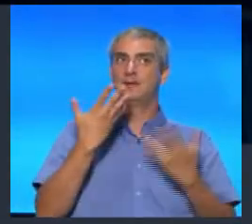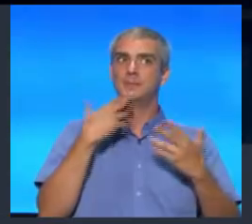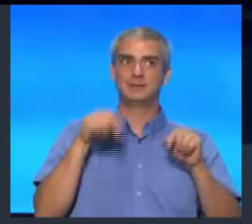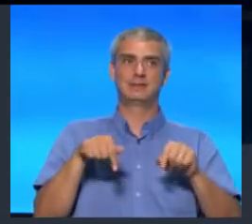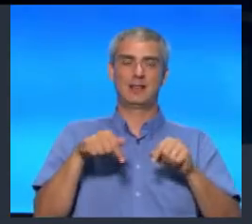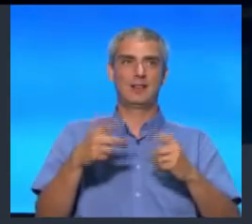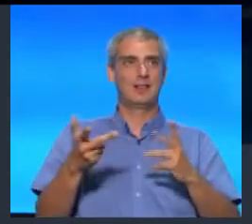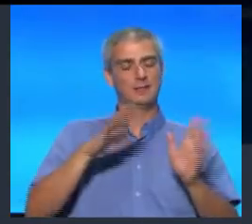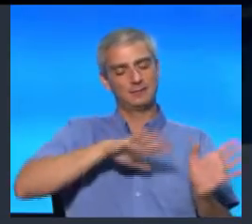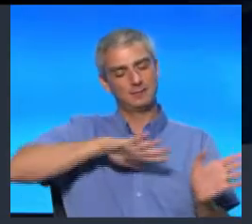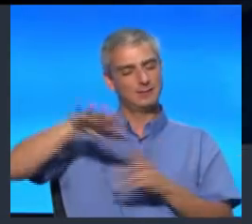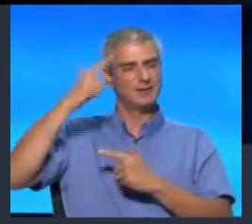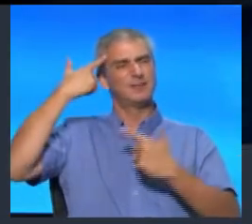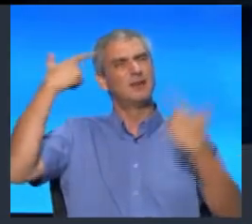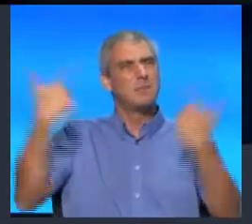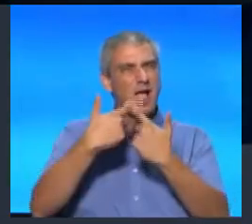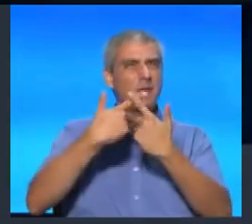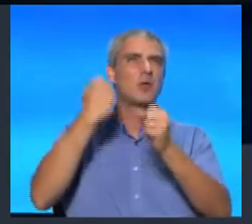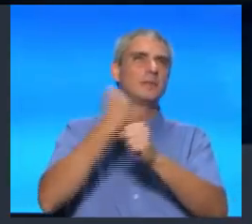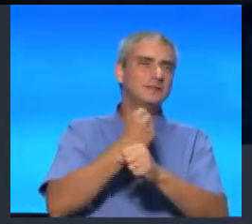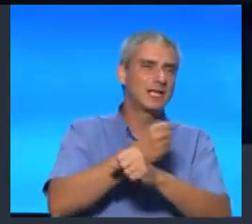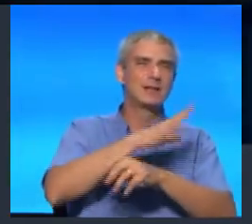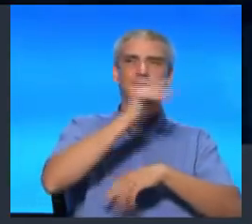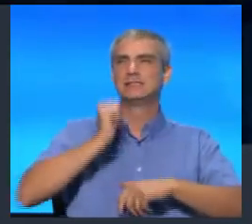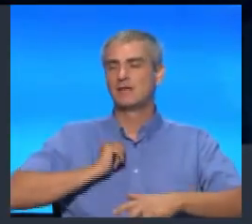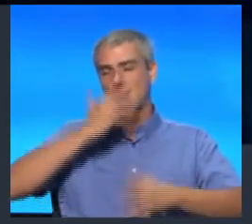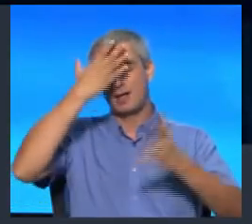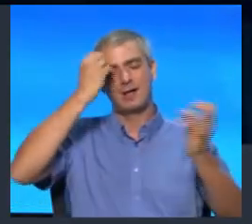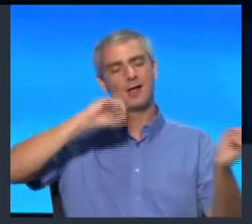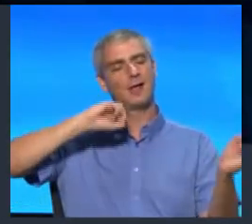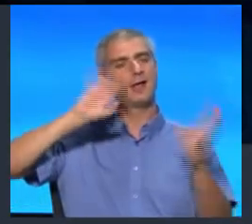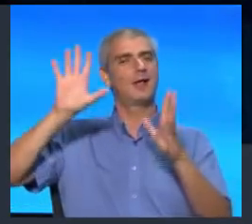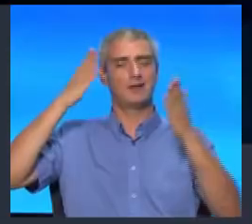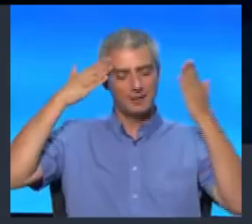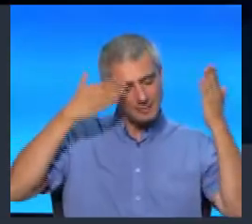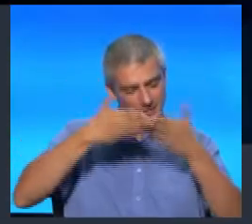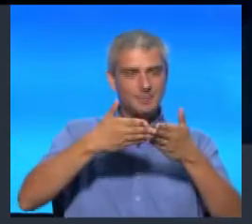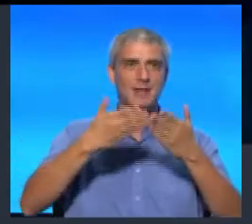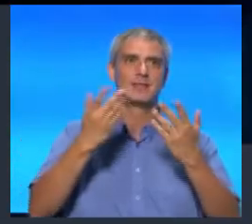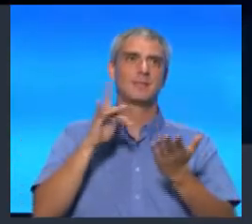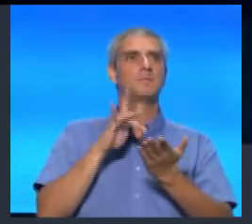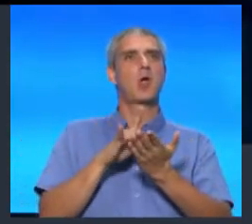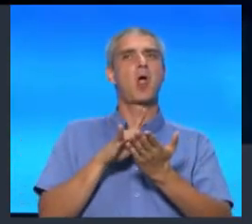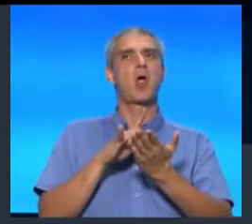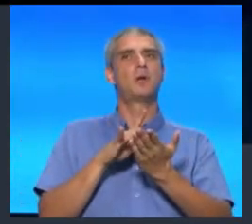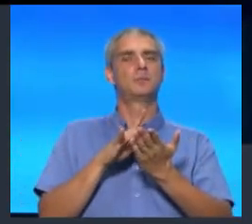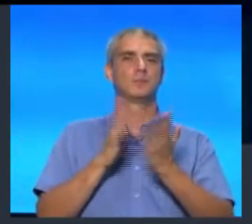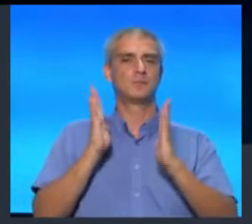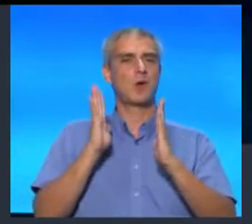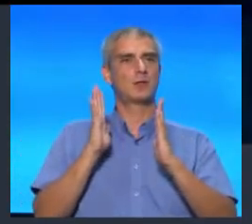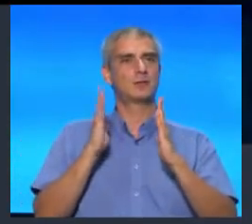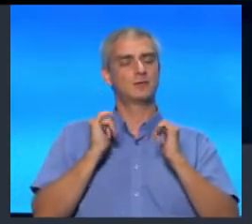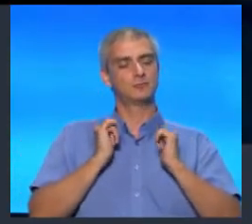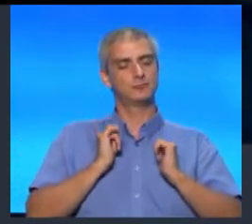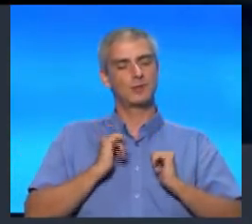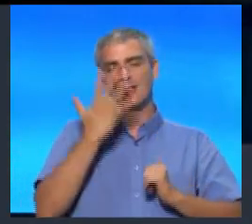לשים בצד את המלחמות ואת המבצעים ואת הצבא ולהתמקד רגע במקום שהוא מאוד מוגן, מאוד